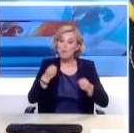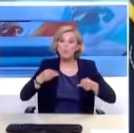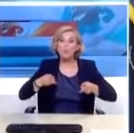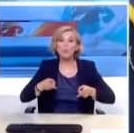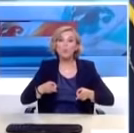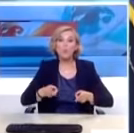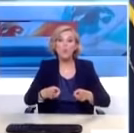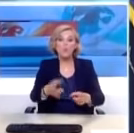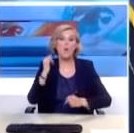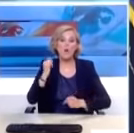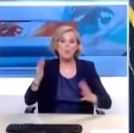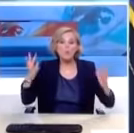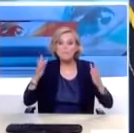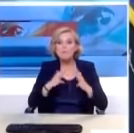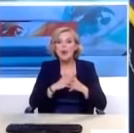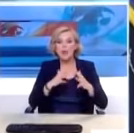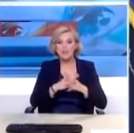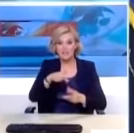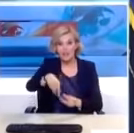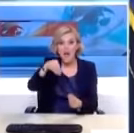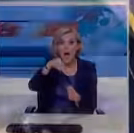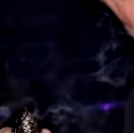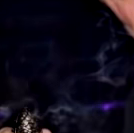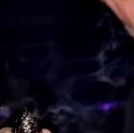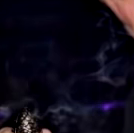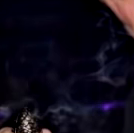Η μάχη συνεχίζεται και ο Απρίλιος είναι ένας εξαιρετικά κρίσιμος μήνας.